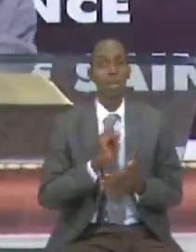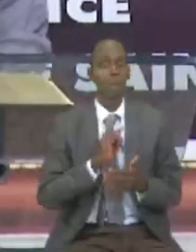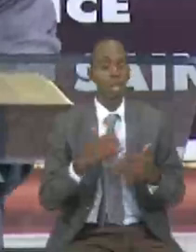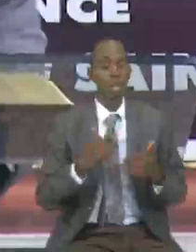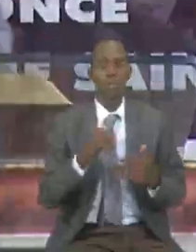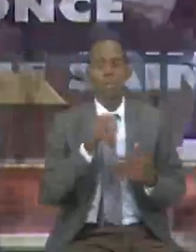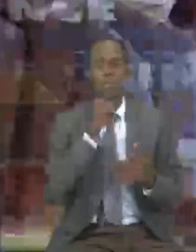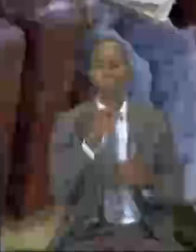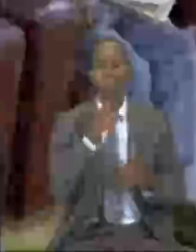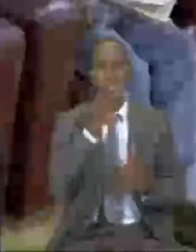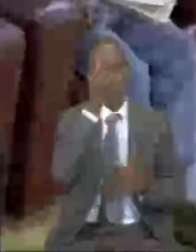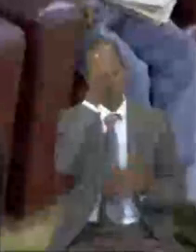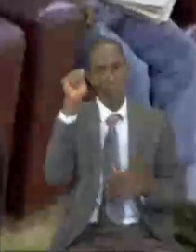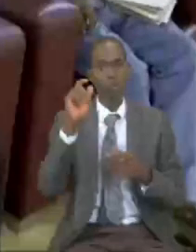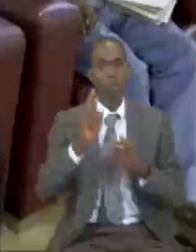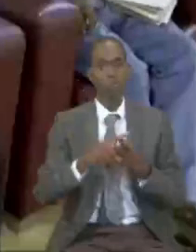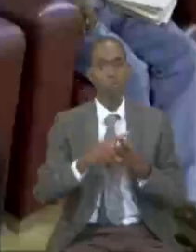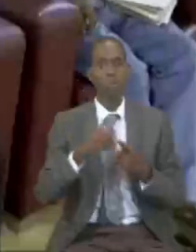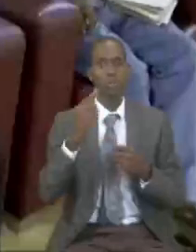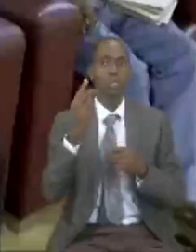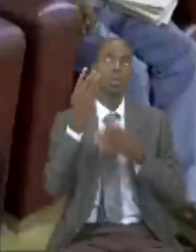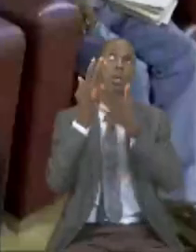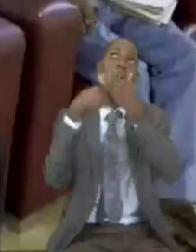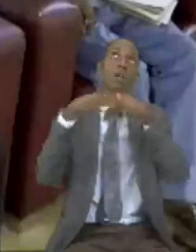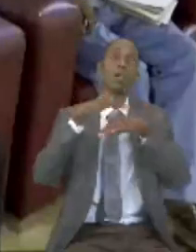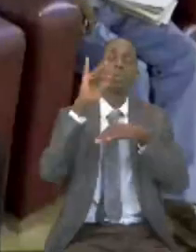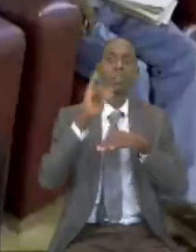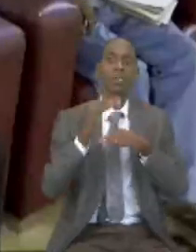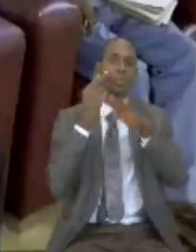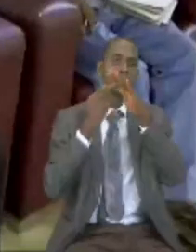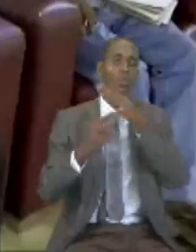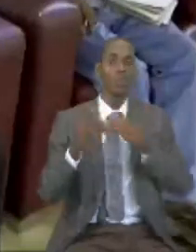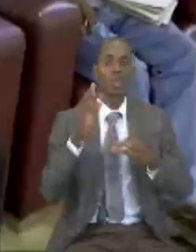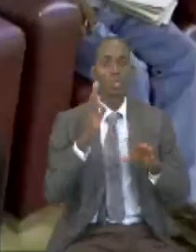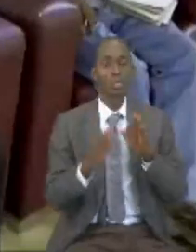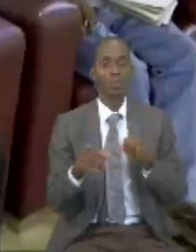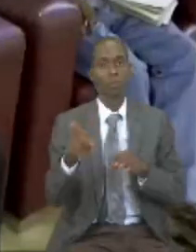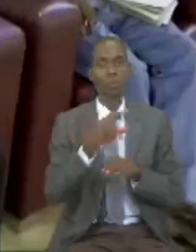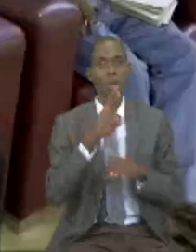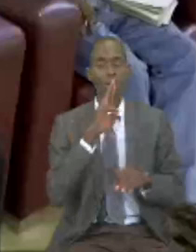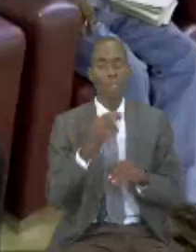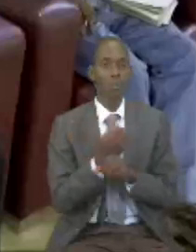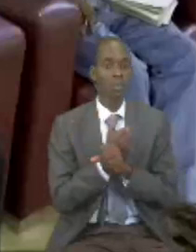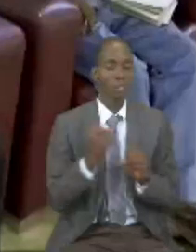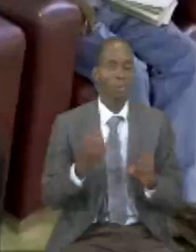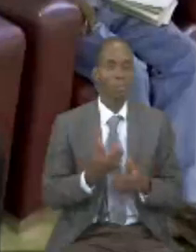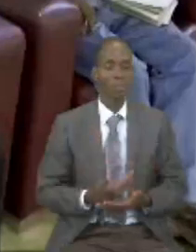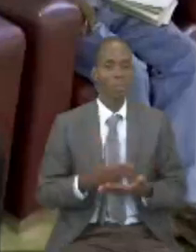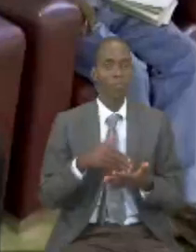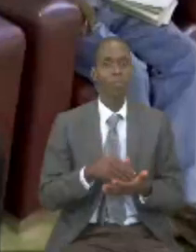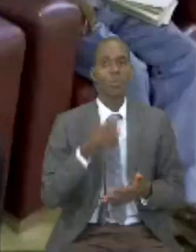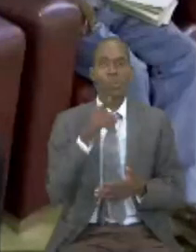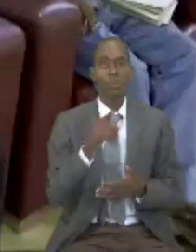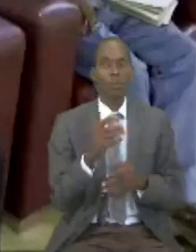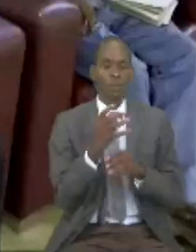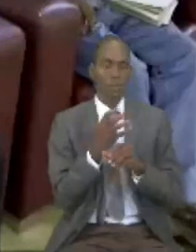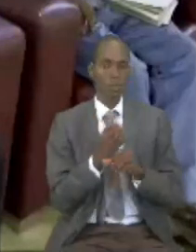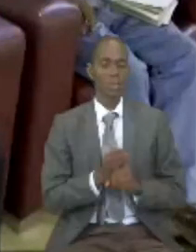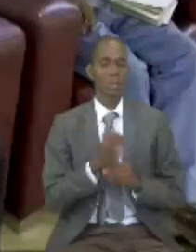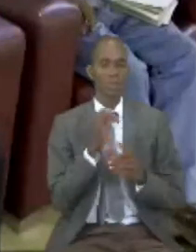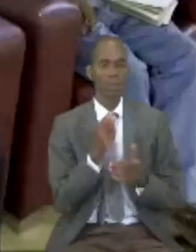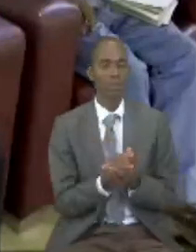qu'il n'a pas résisté à la vision céleste. Il n'est pas désobéissant à la vision céleste. Si tu es enfant de Dieu, tu entends parler de